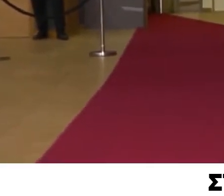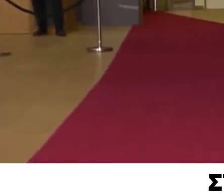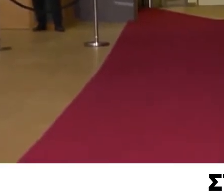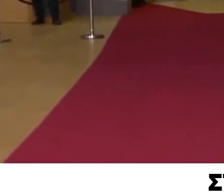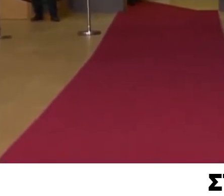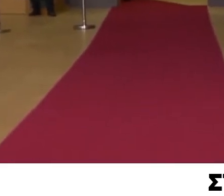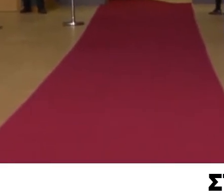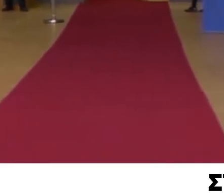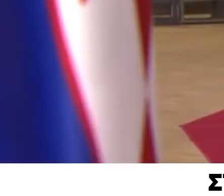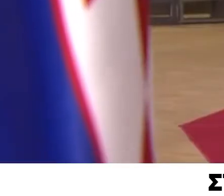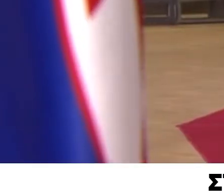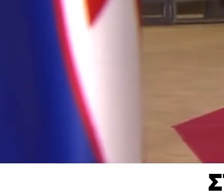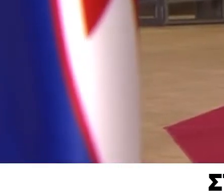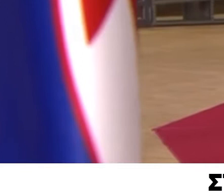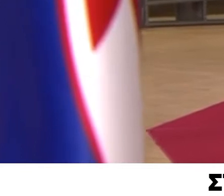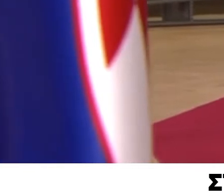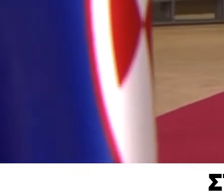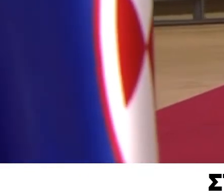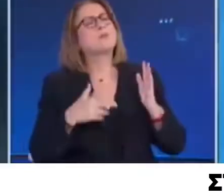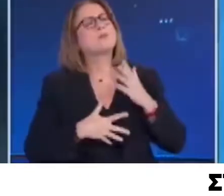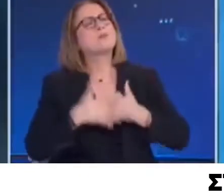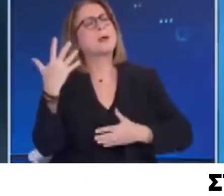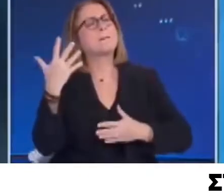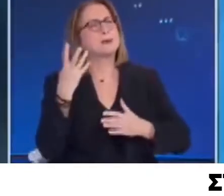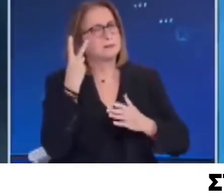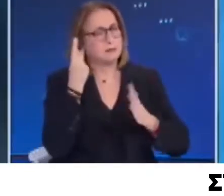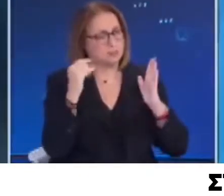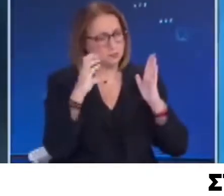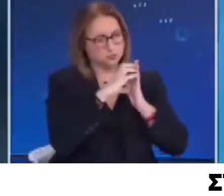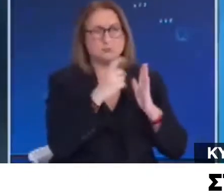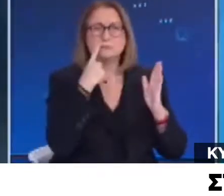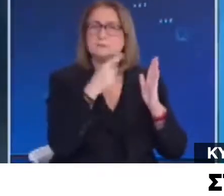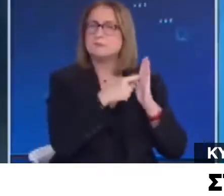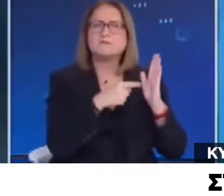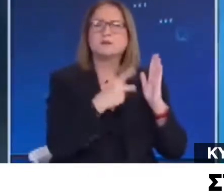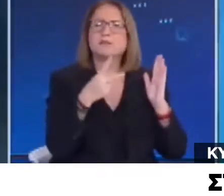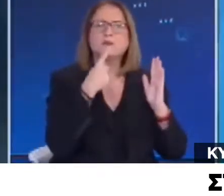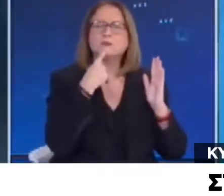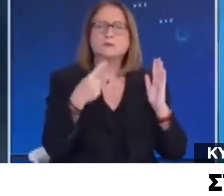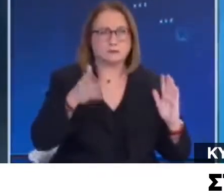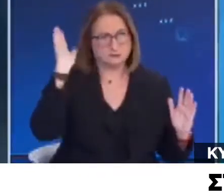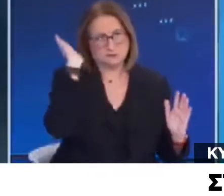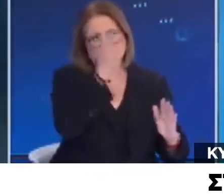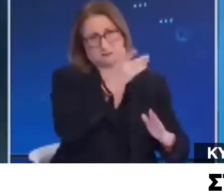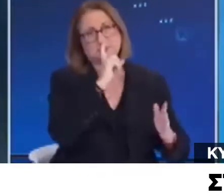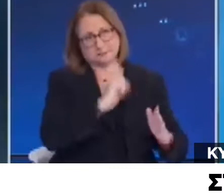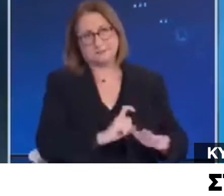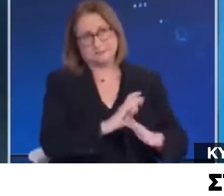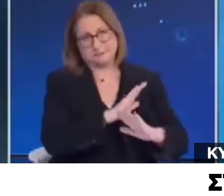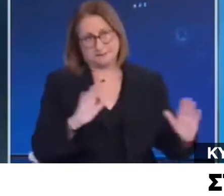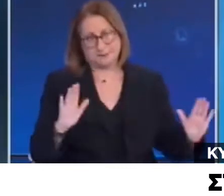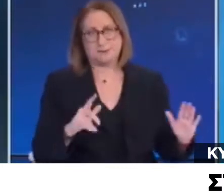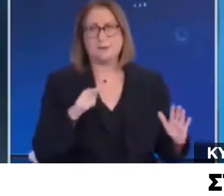την ολοκλήρωση της Συνόδου στις Βρυξέλλες. Και ότι η Ευρωπαϊκή Ένωση θα χρησιμοποιήσει σε αυτή την περίπτωση όλα τα